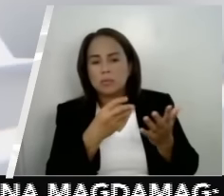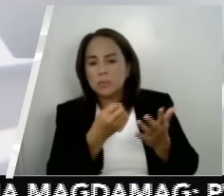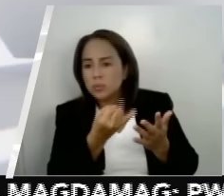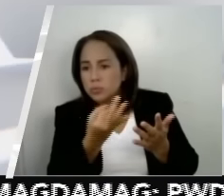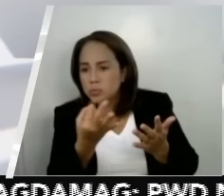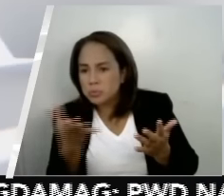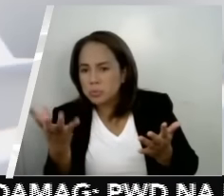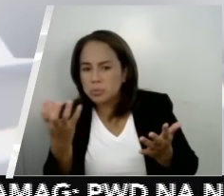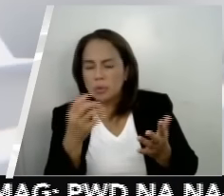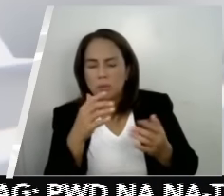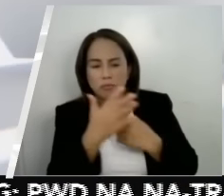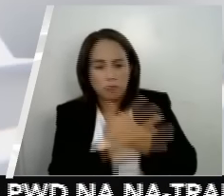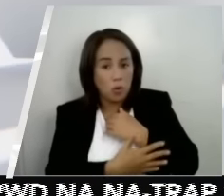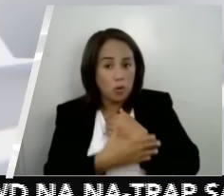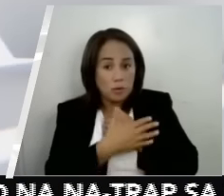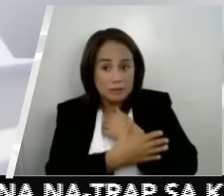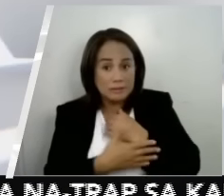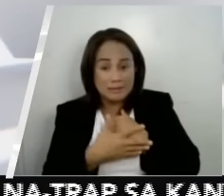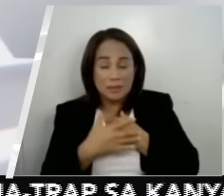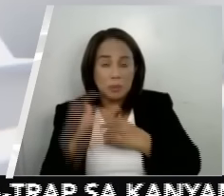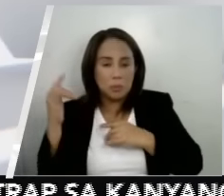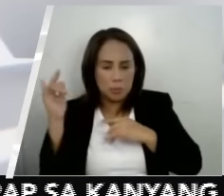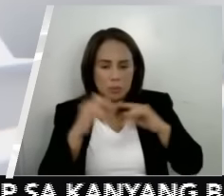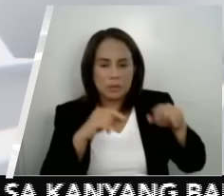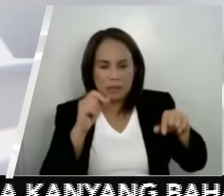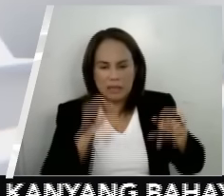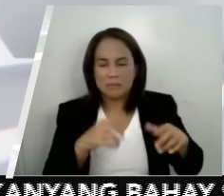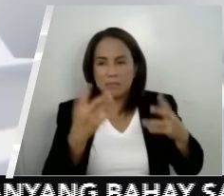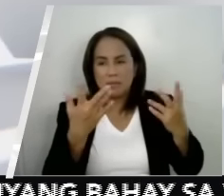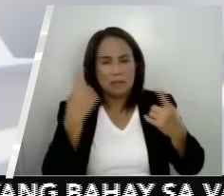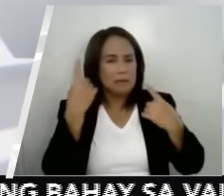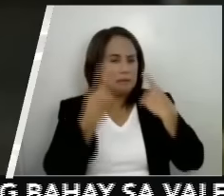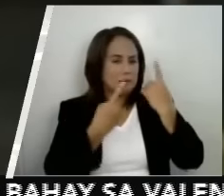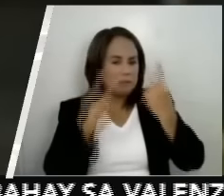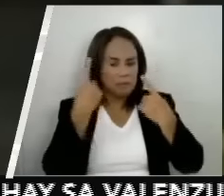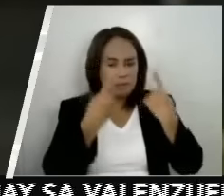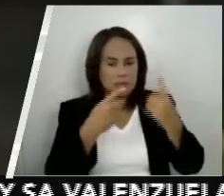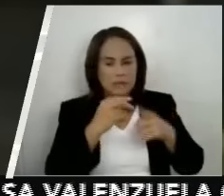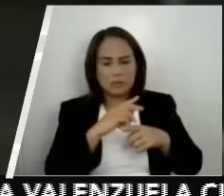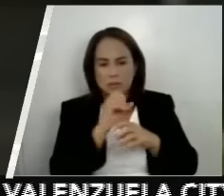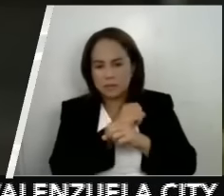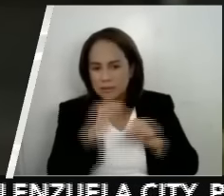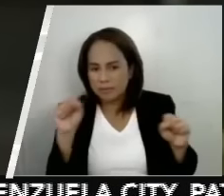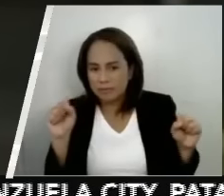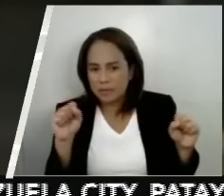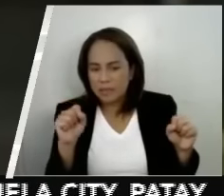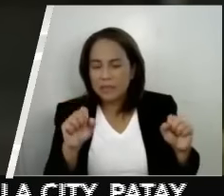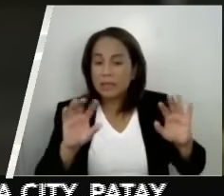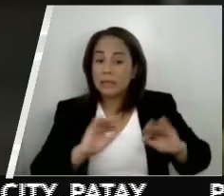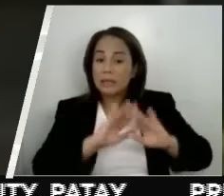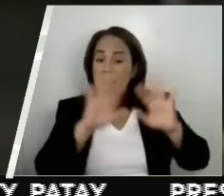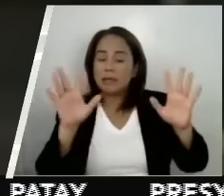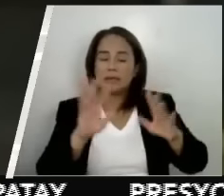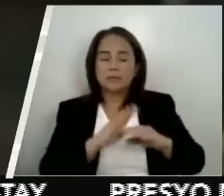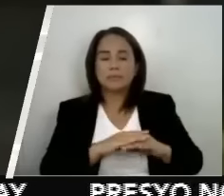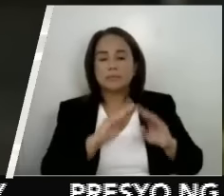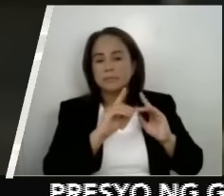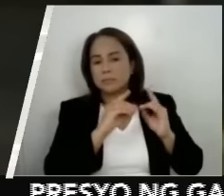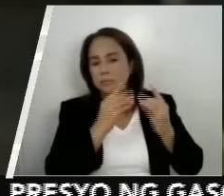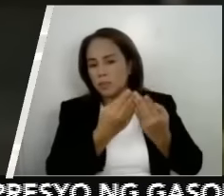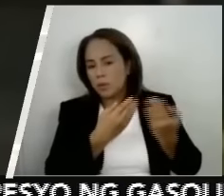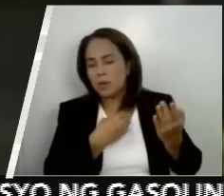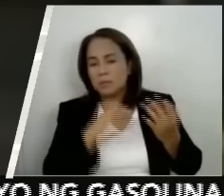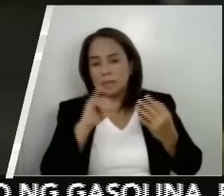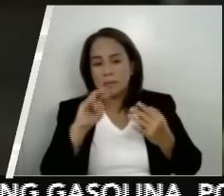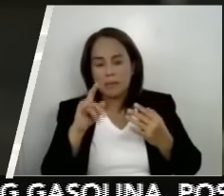foreign national na maaari maging cause for concern sa national security. Nilinaw ng Bureau of Immigration na kompleto ang